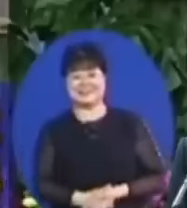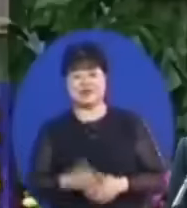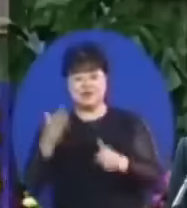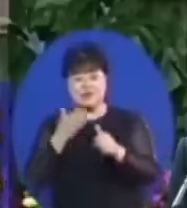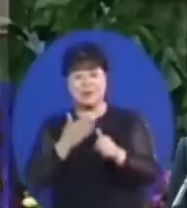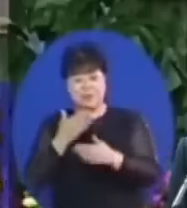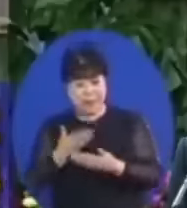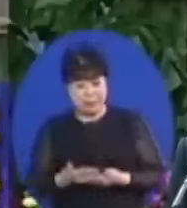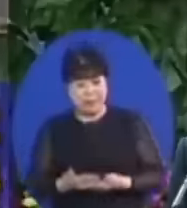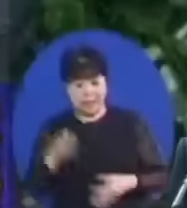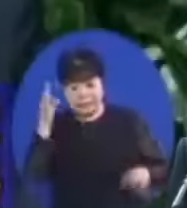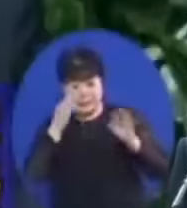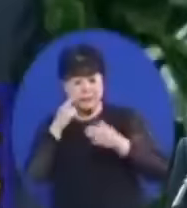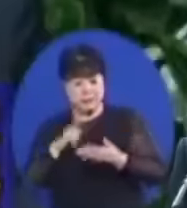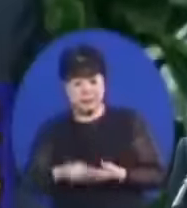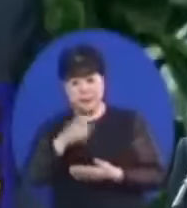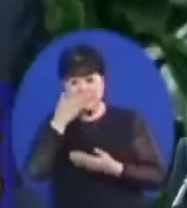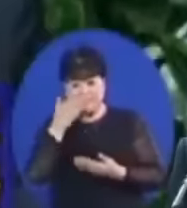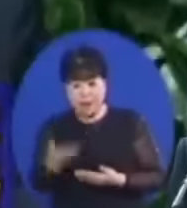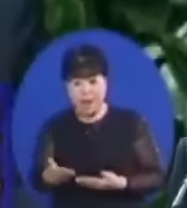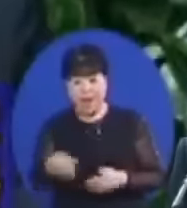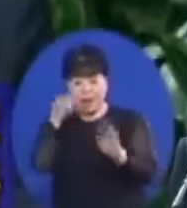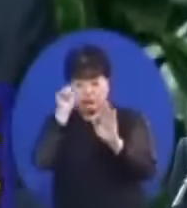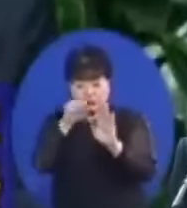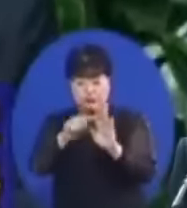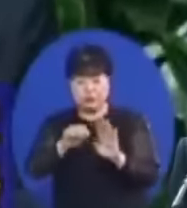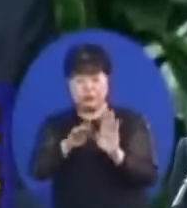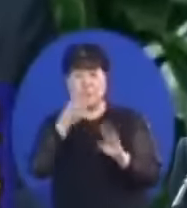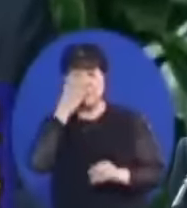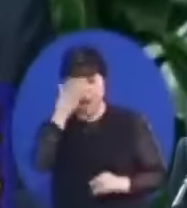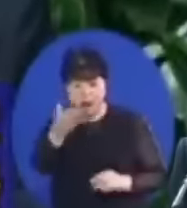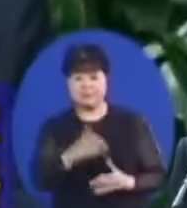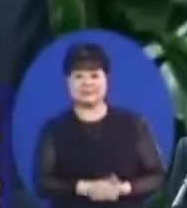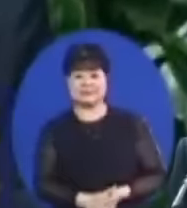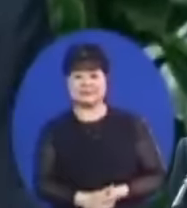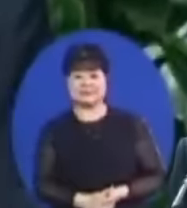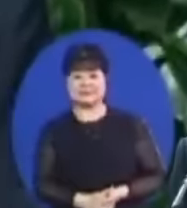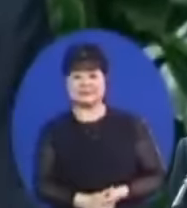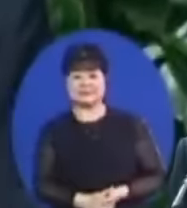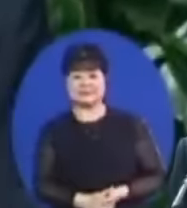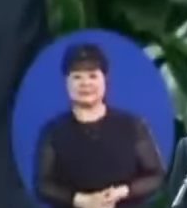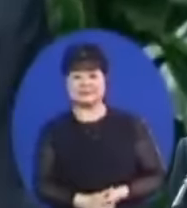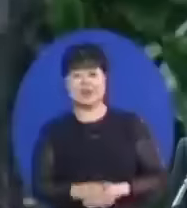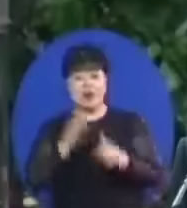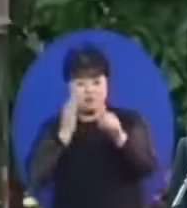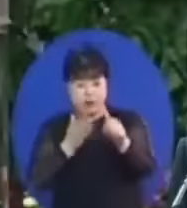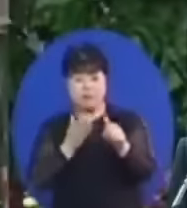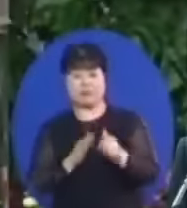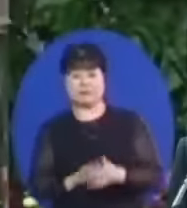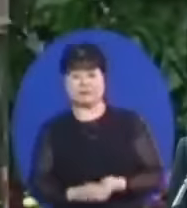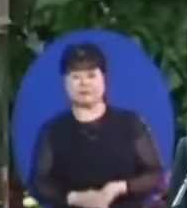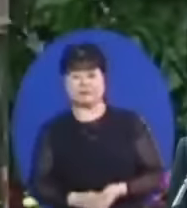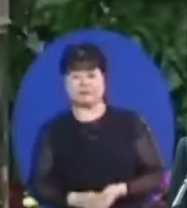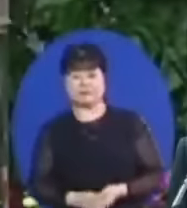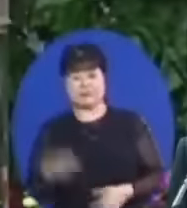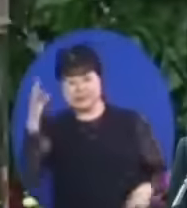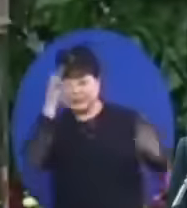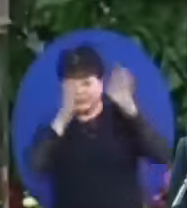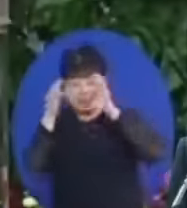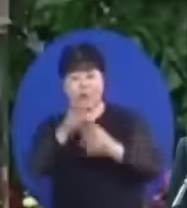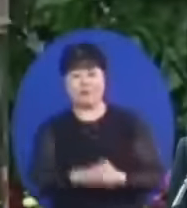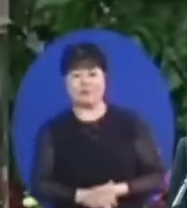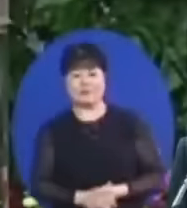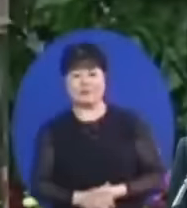이마다 받을 것이요 찾는 이가 찾을 것이요 두드리는 이에게 열릴 것이라고 말하는 것입니다. 구하고 또